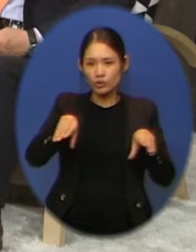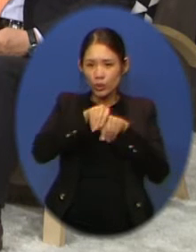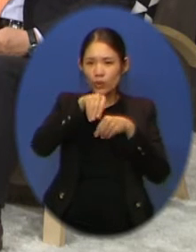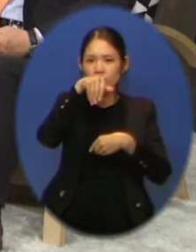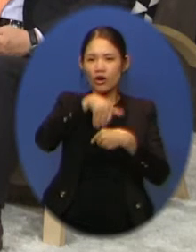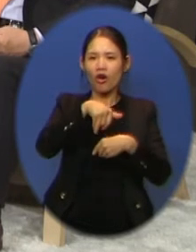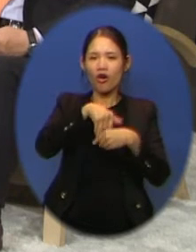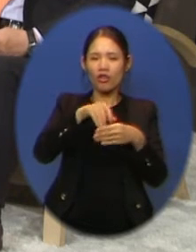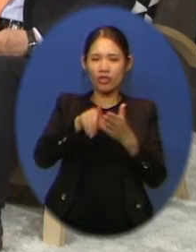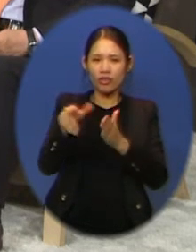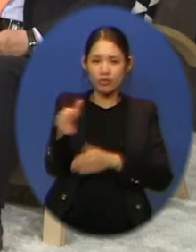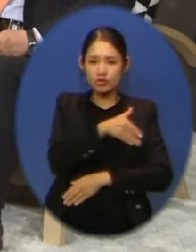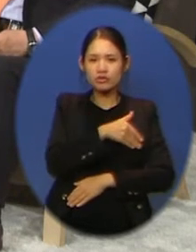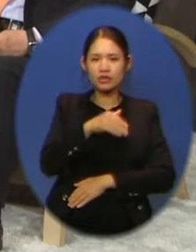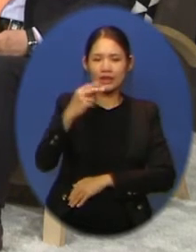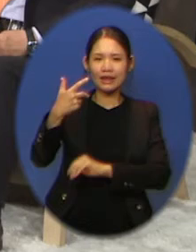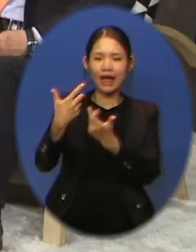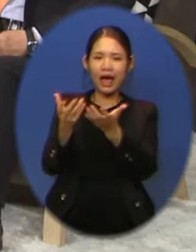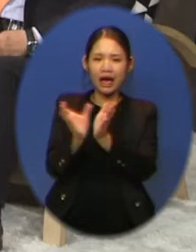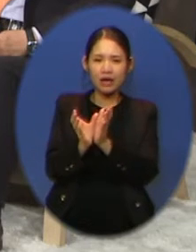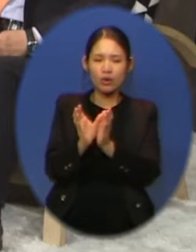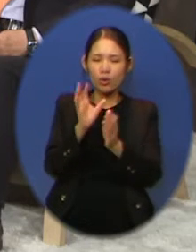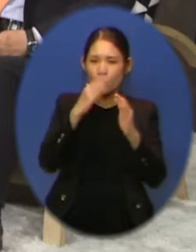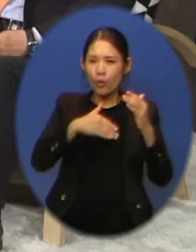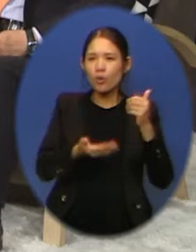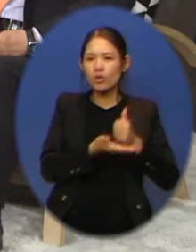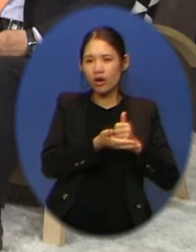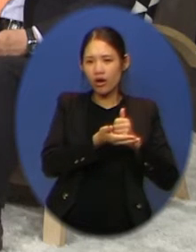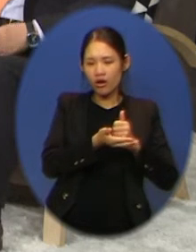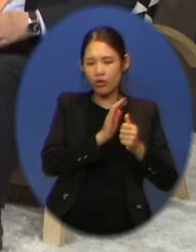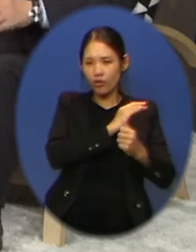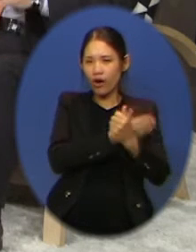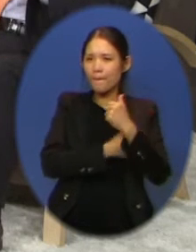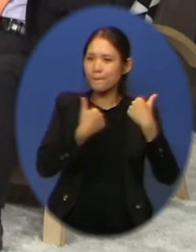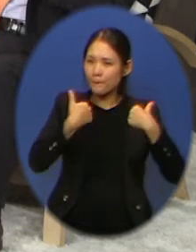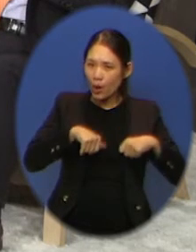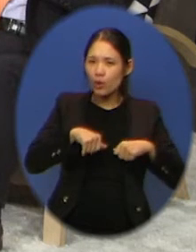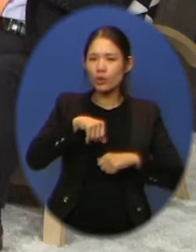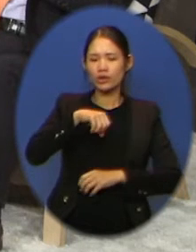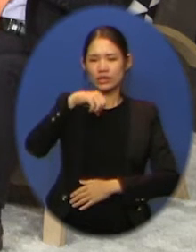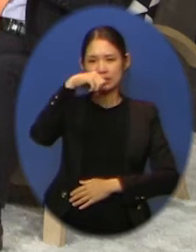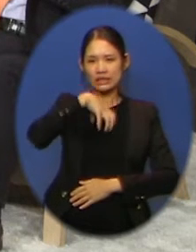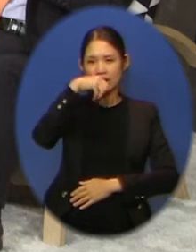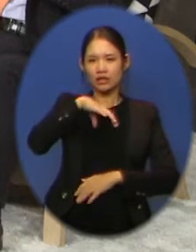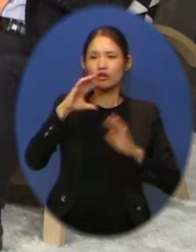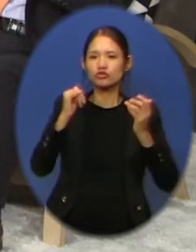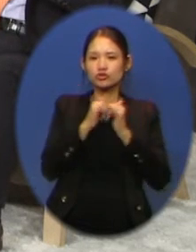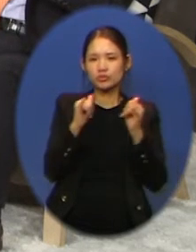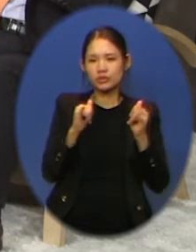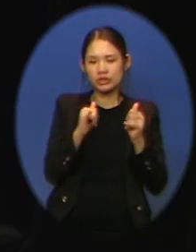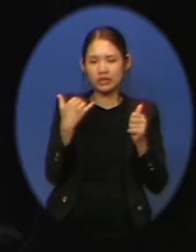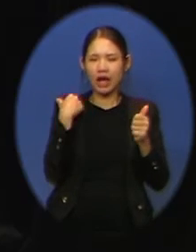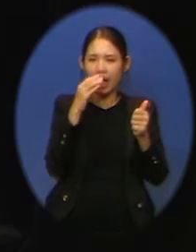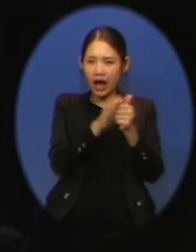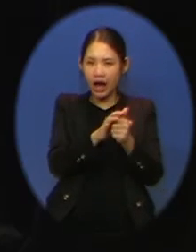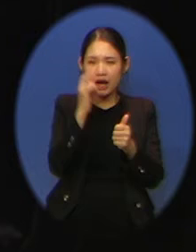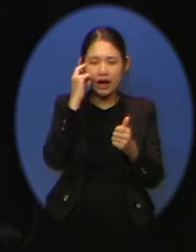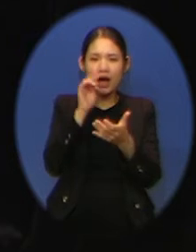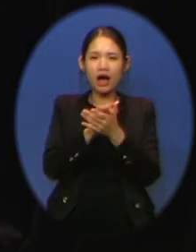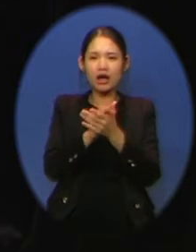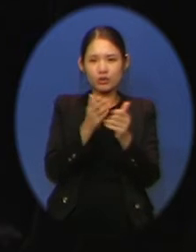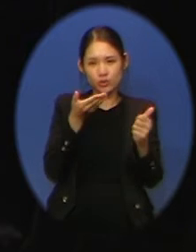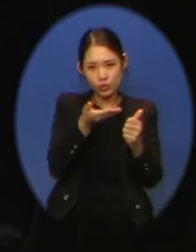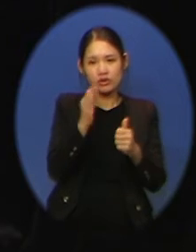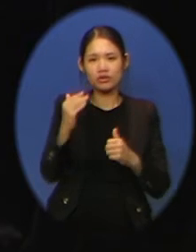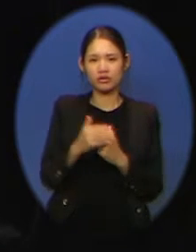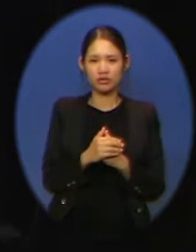당이 공천권을 포기하고 네. 국민들한테 돌려주는 게 첫째 가장 급선무라고 생각해요. 지금 미국은